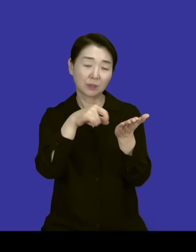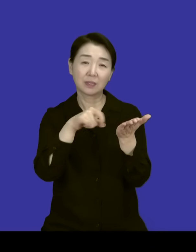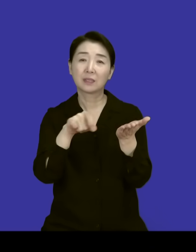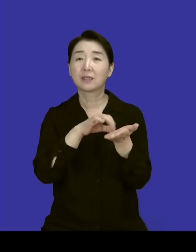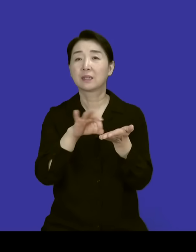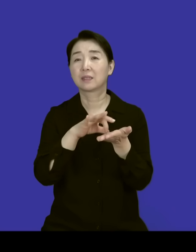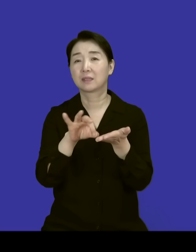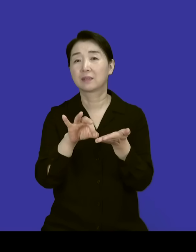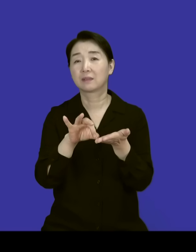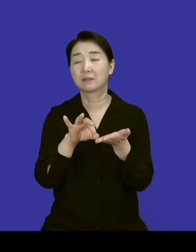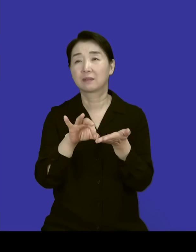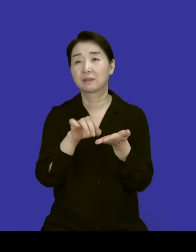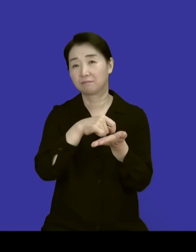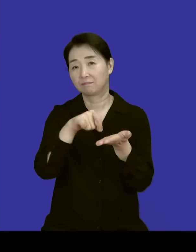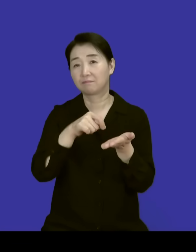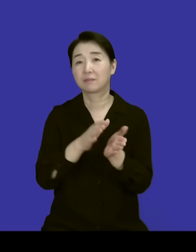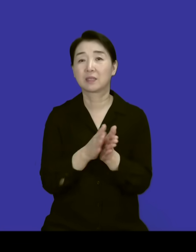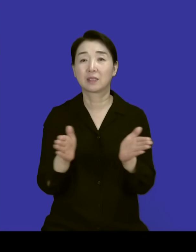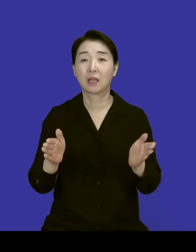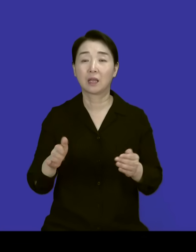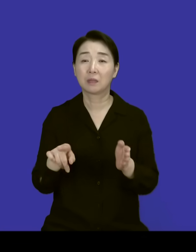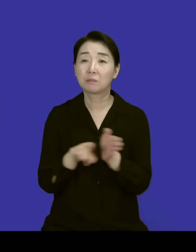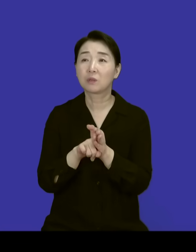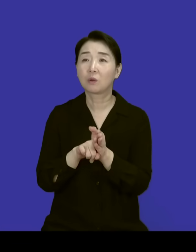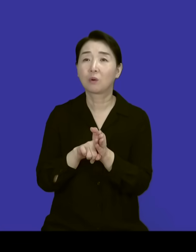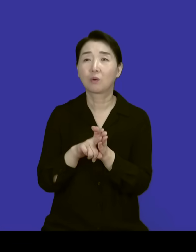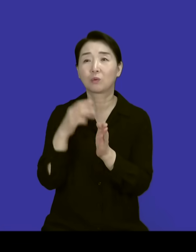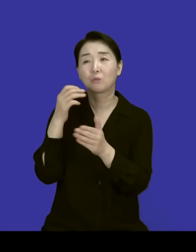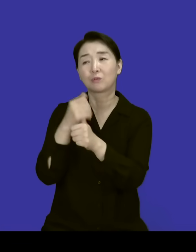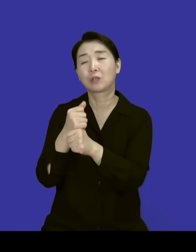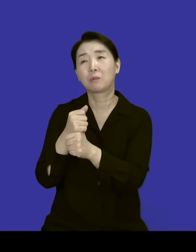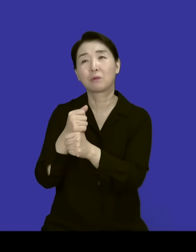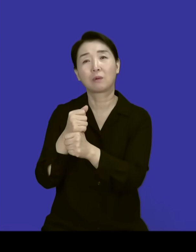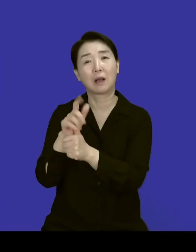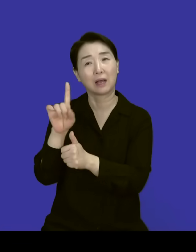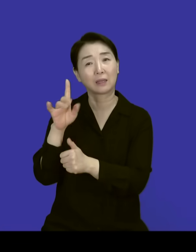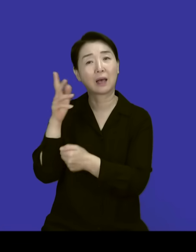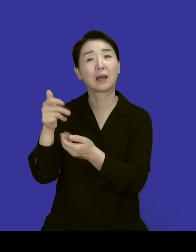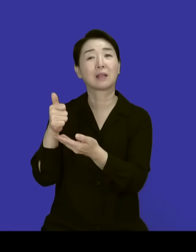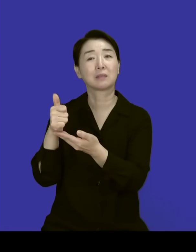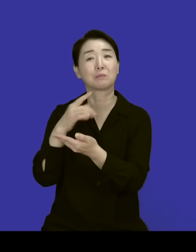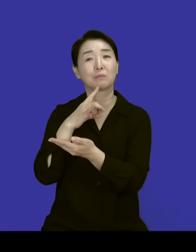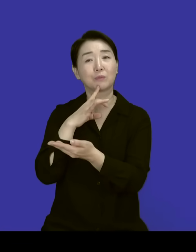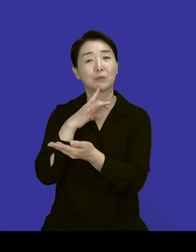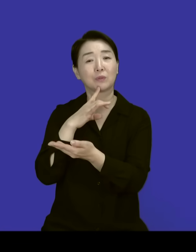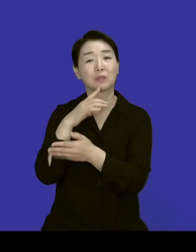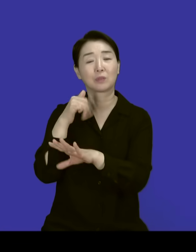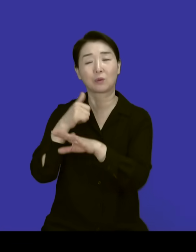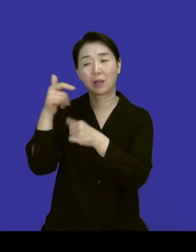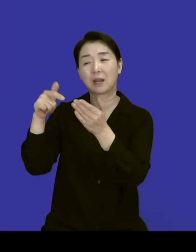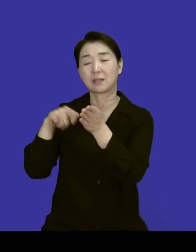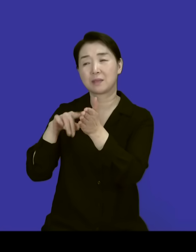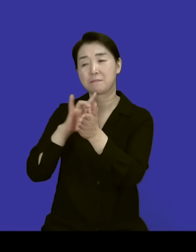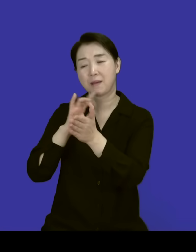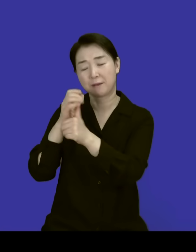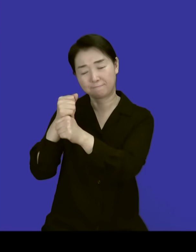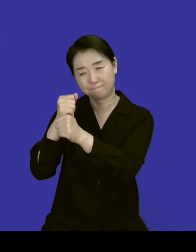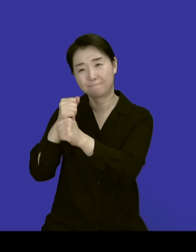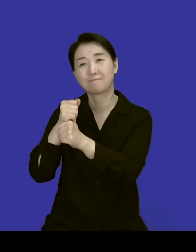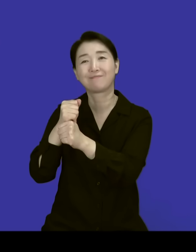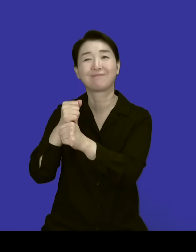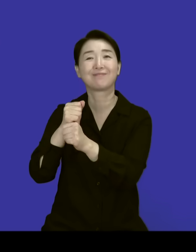이제. 오로지 믿을 거는 하나님밖에 붙잡을 건 없구나 그래서 붙잡고 갔죠 이제.